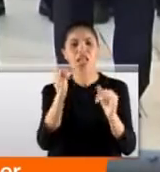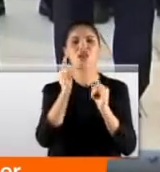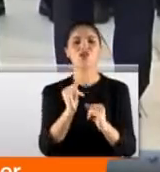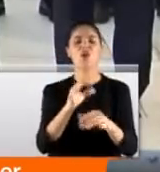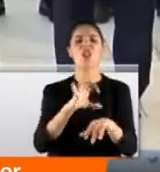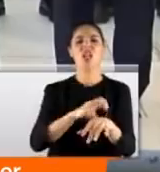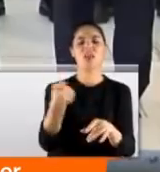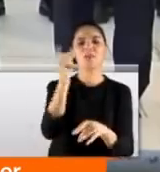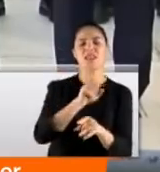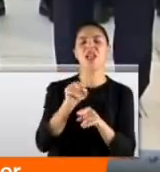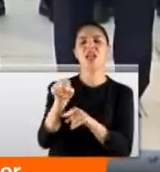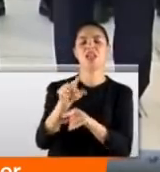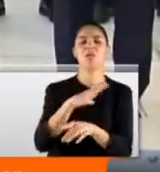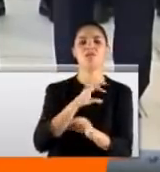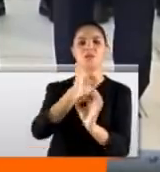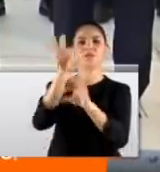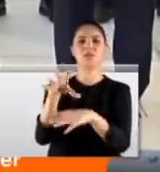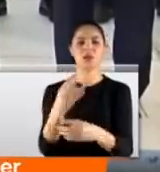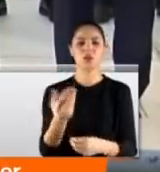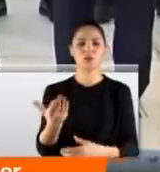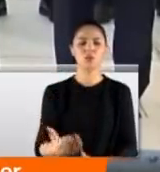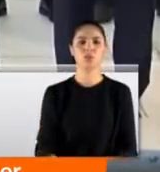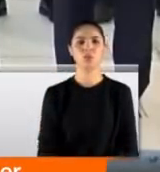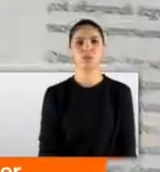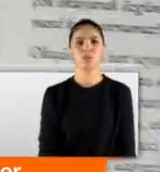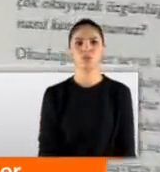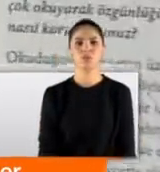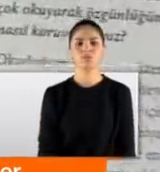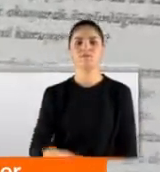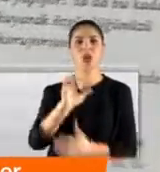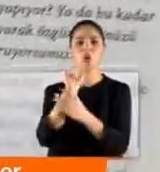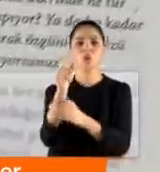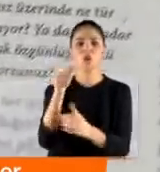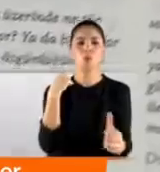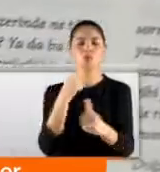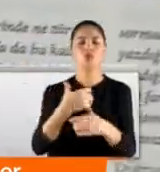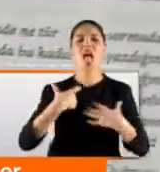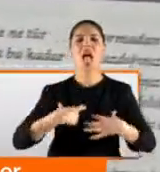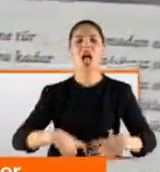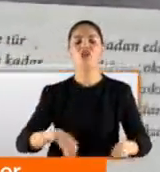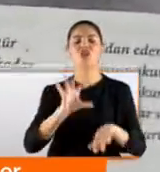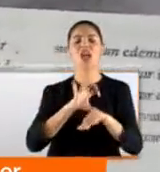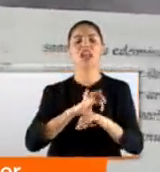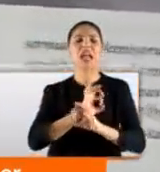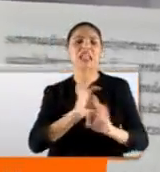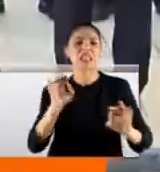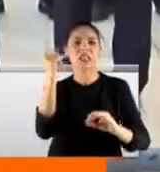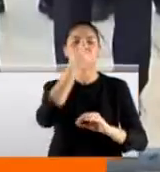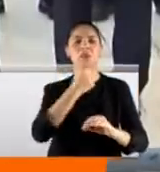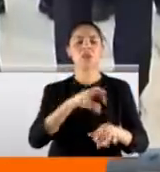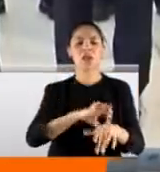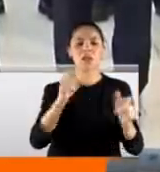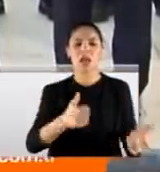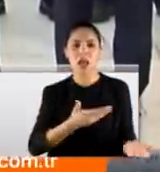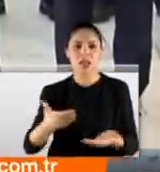onun peşini bırakmadı. Ahmet Kekeç beyefendi ağabeyimizi... Usta kalem bu kez akciğer rahatsızlığıyla hastaneye kaldırıldı.